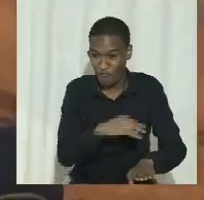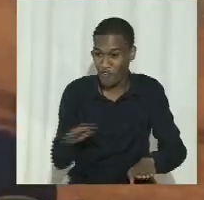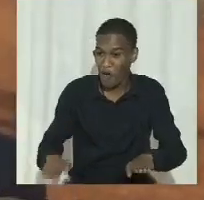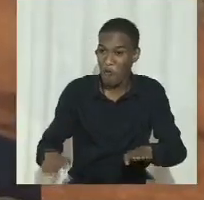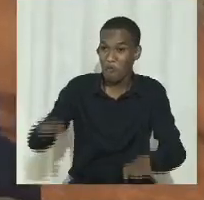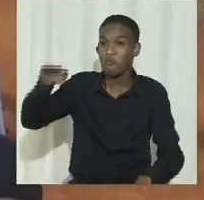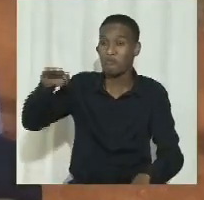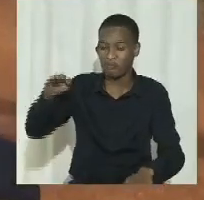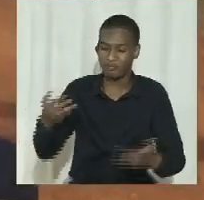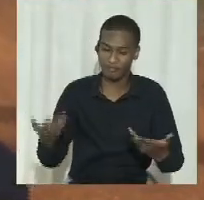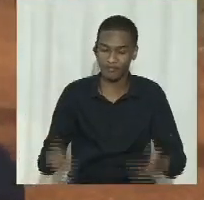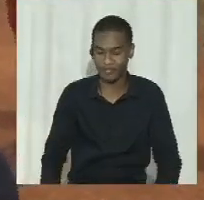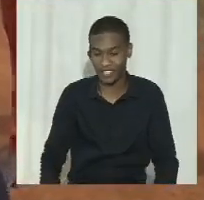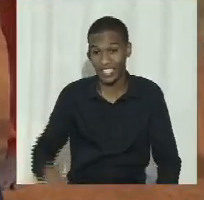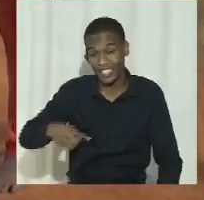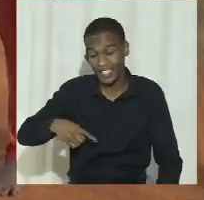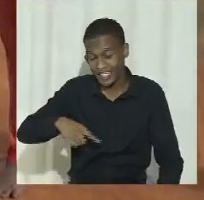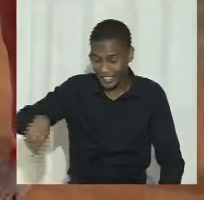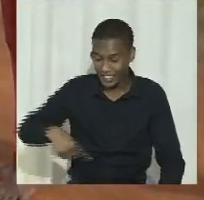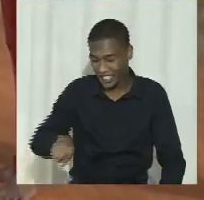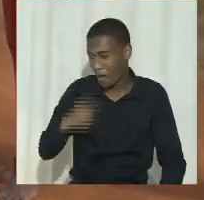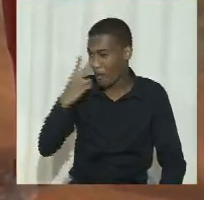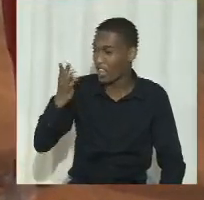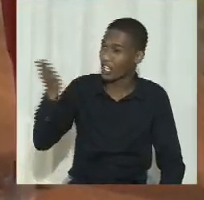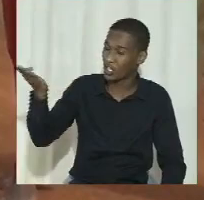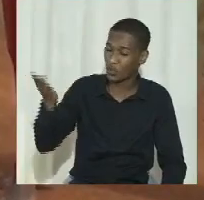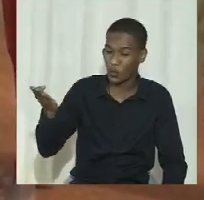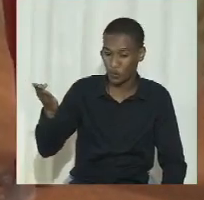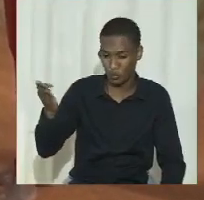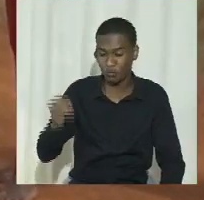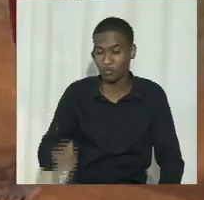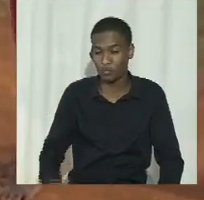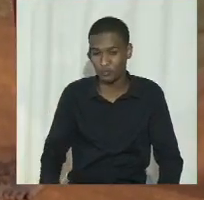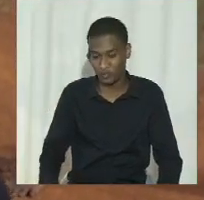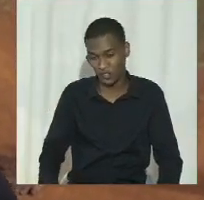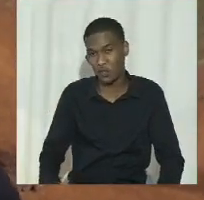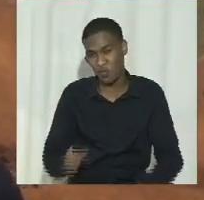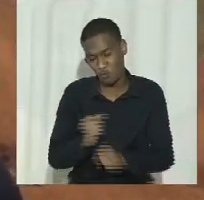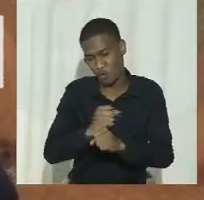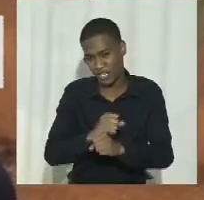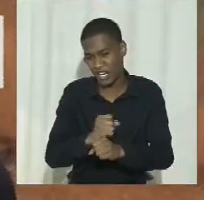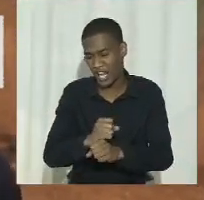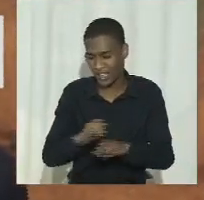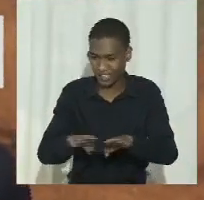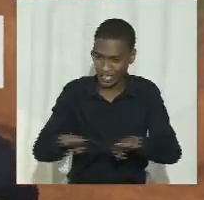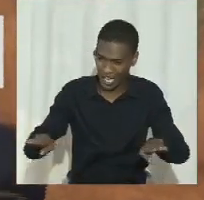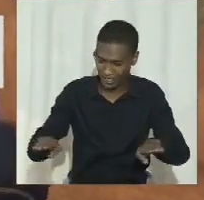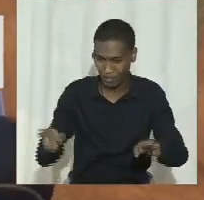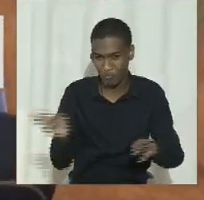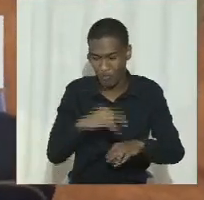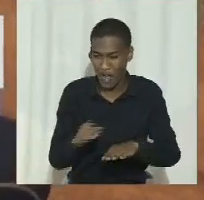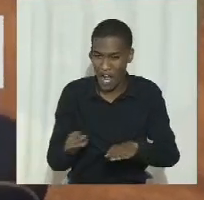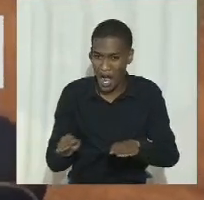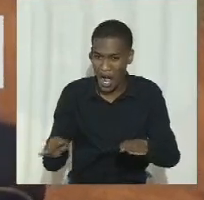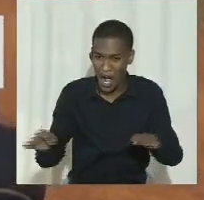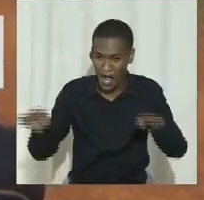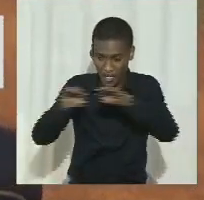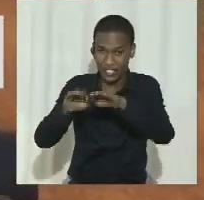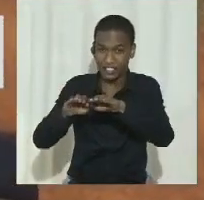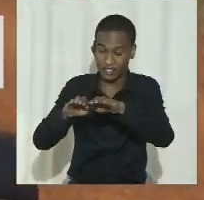Ny fahitanay azy aloha raha ohatra ka hoe misy an'izay hoe tany mivohitra zay dia tokony